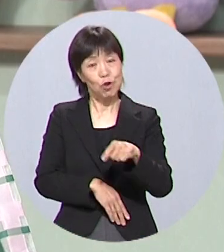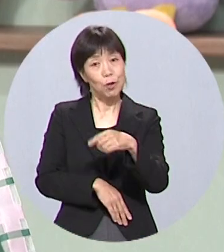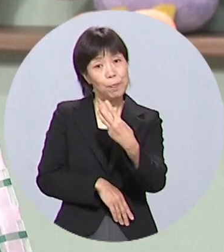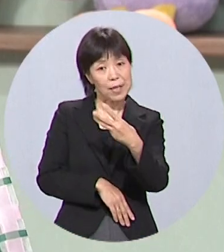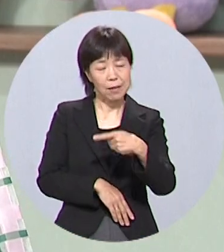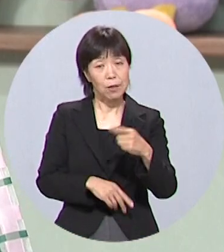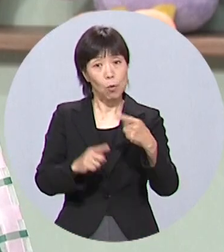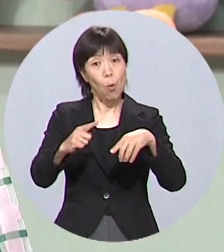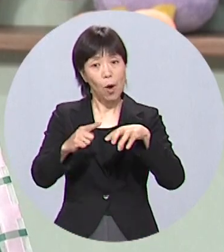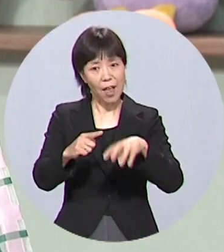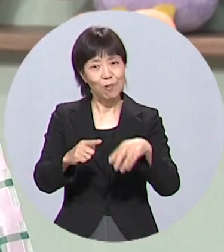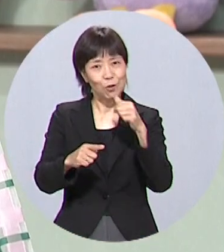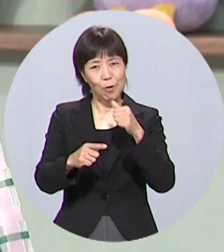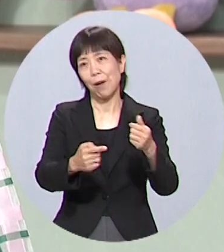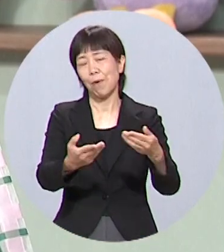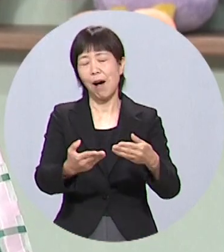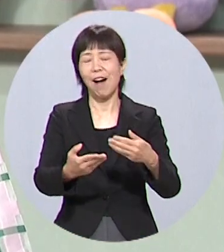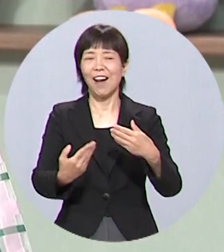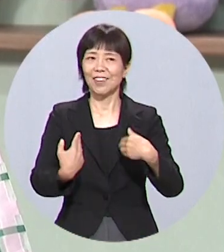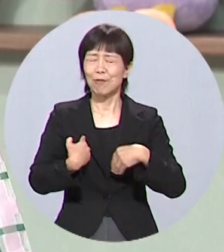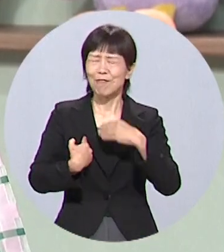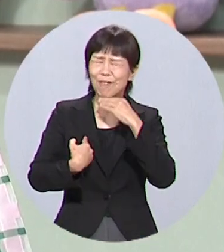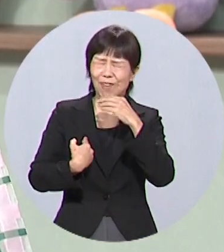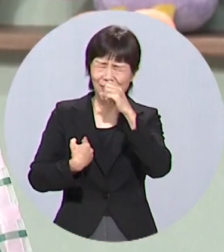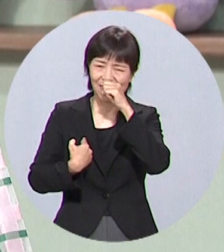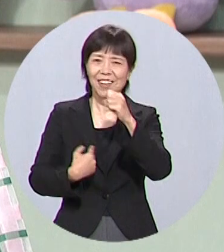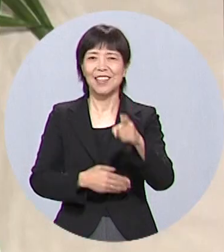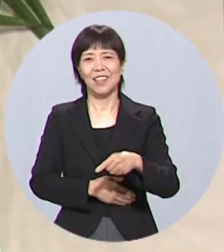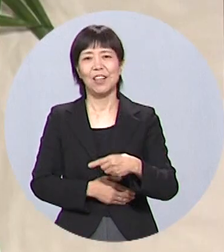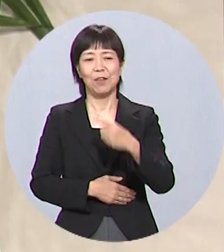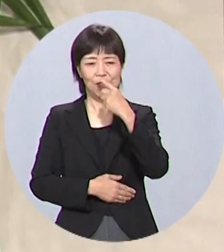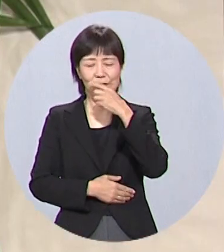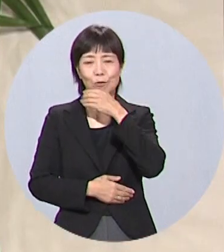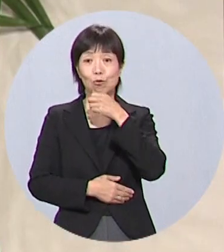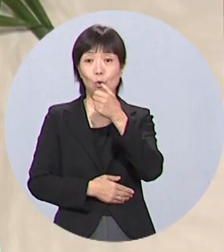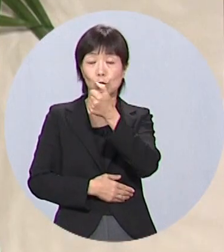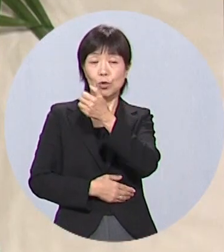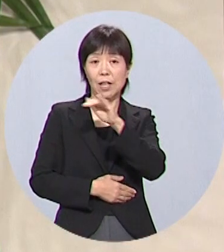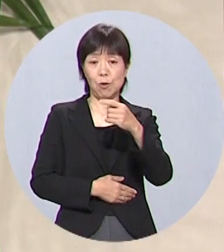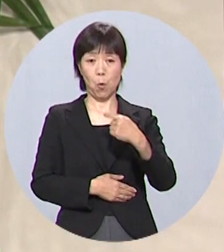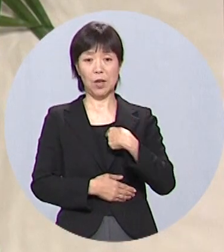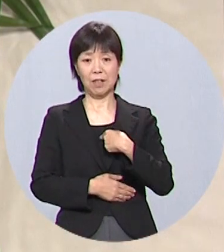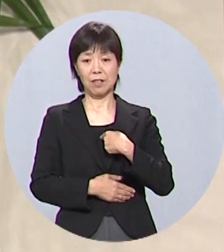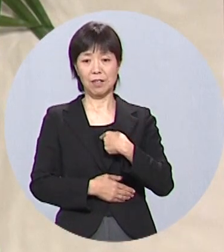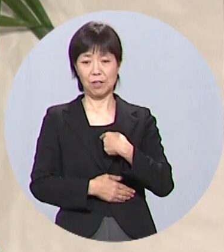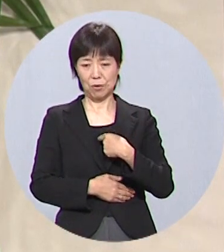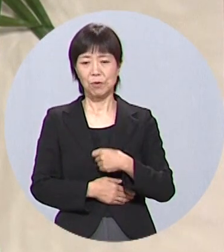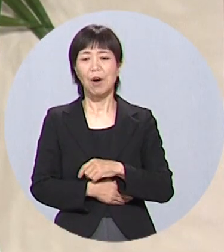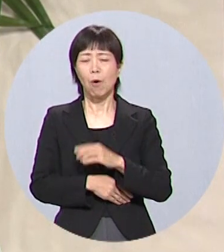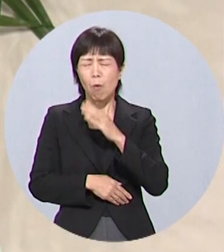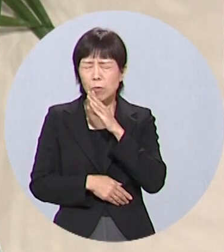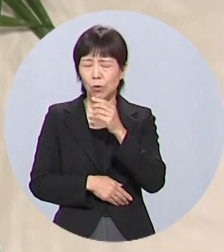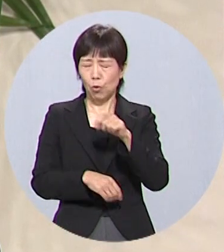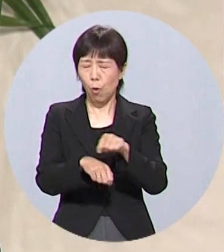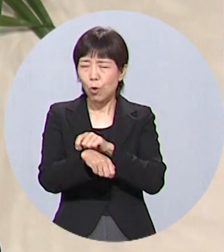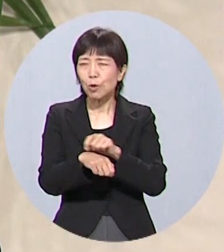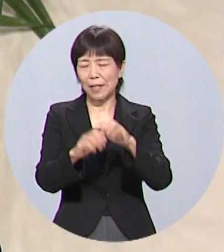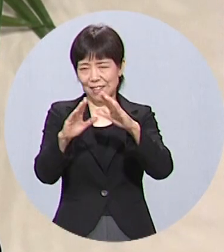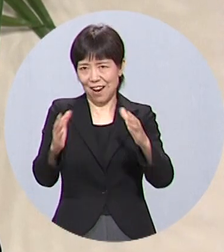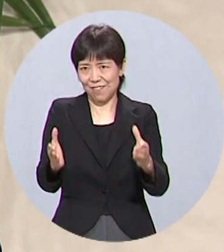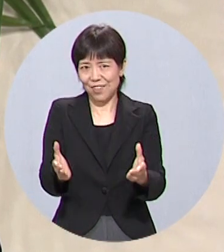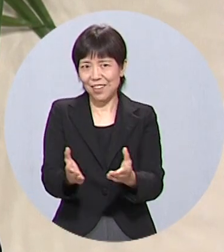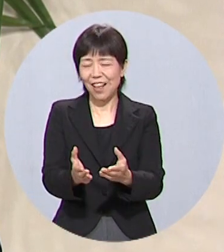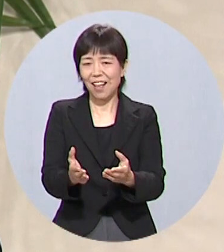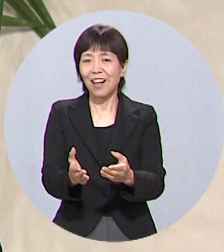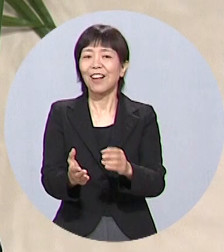ねというお話なんですけども、私たち50代にはムーミンは子どもの頃を思い出させる特別なキャラクターです。令和には生